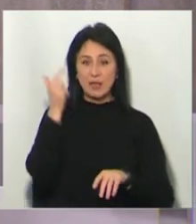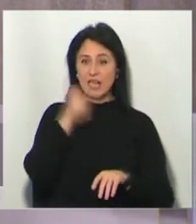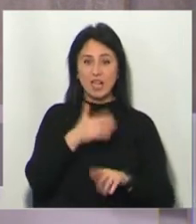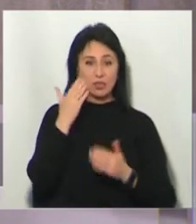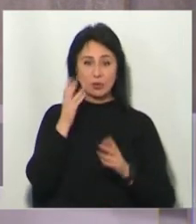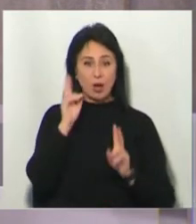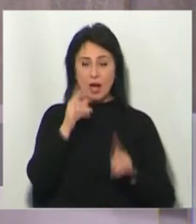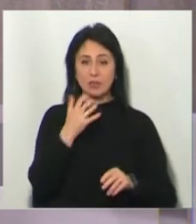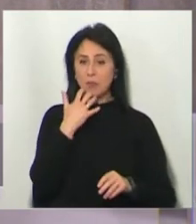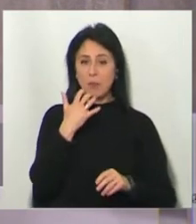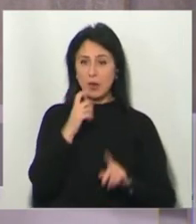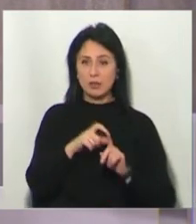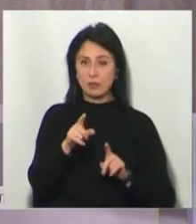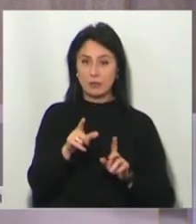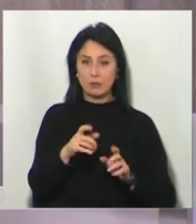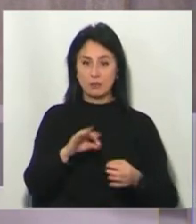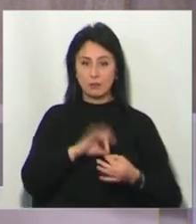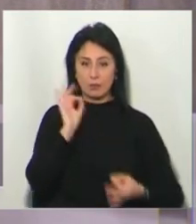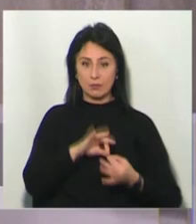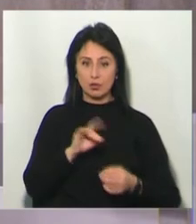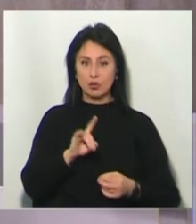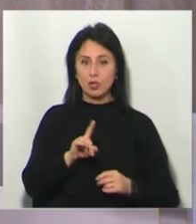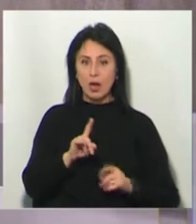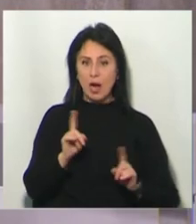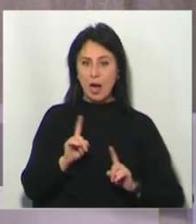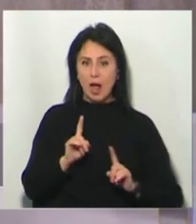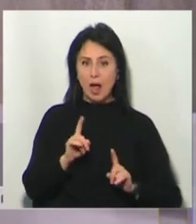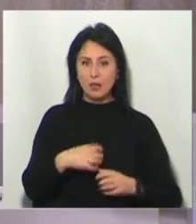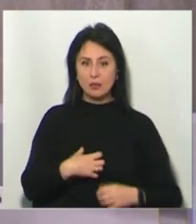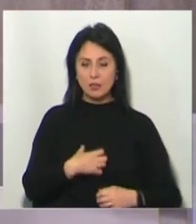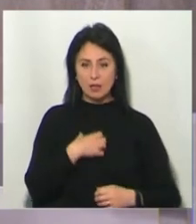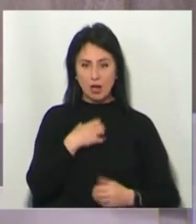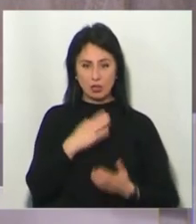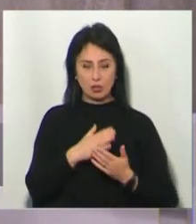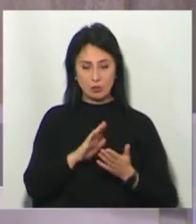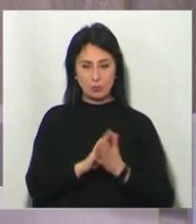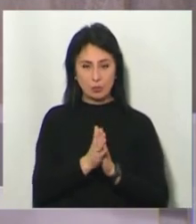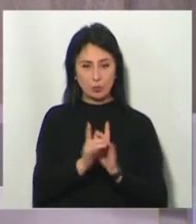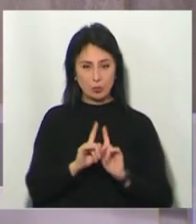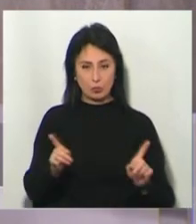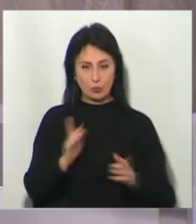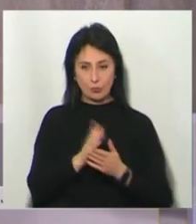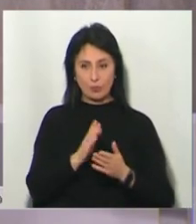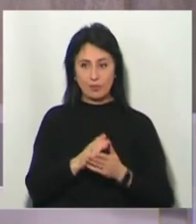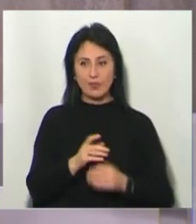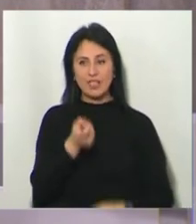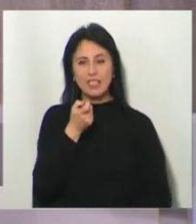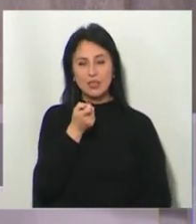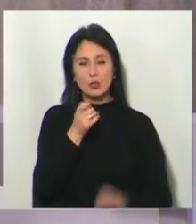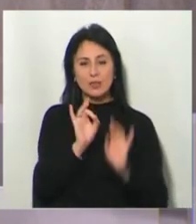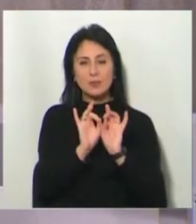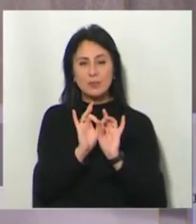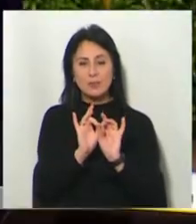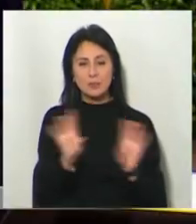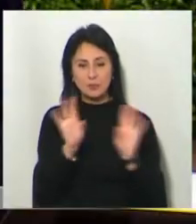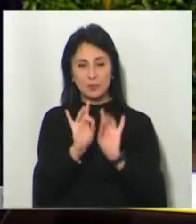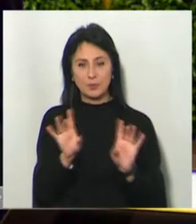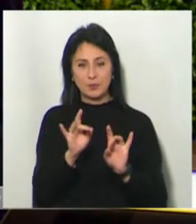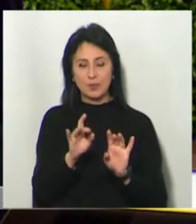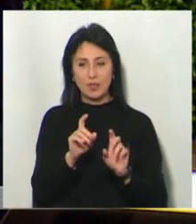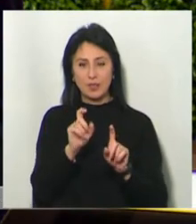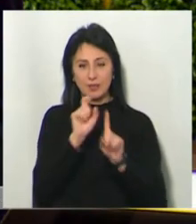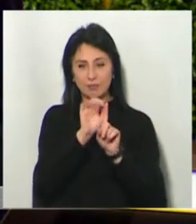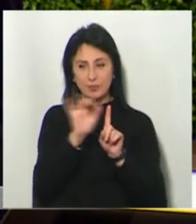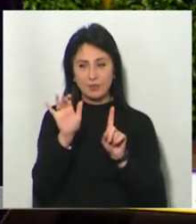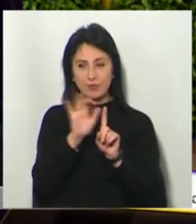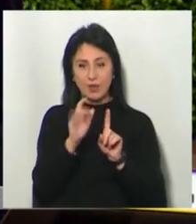gândetele basulat arax. Își își schiște barom răgază gândită cu trebuie să gomare. Băsesc sau brut. Odată ce tu gând mart o test termine